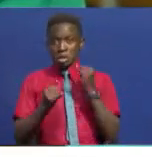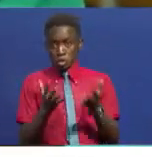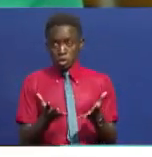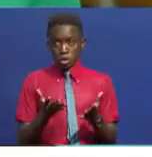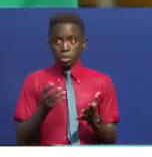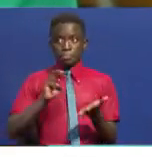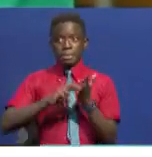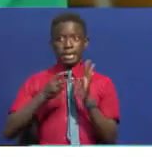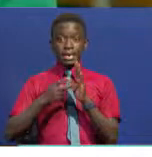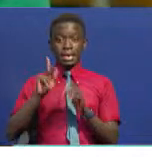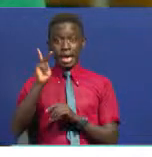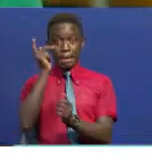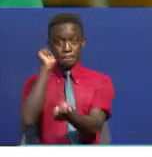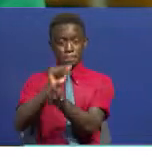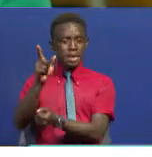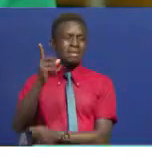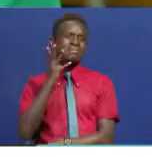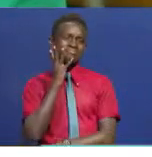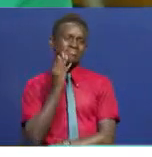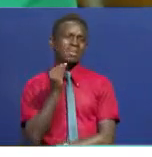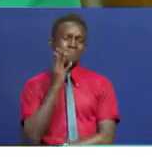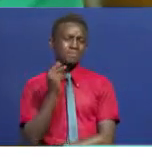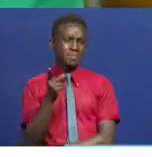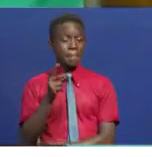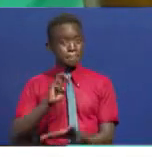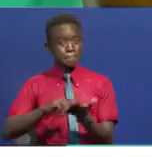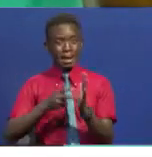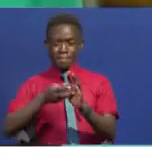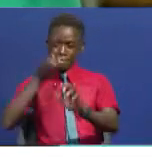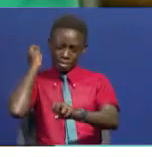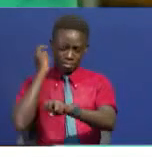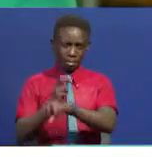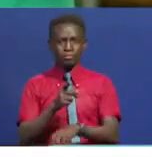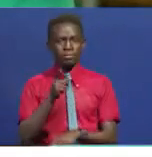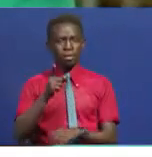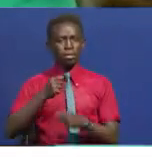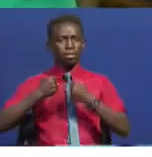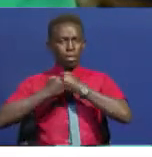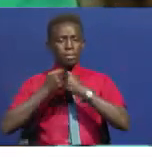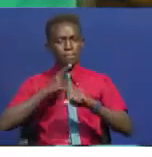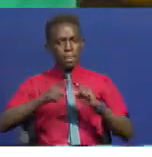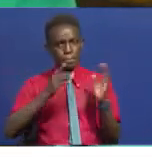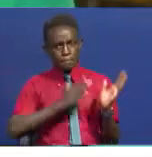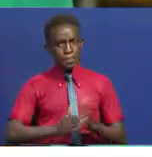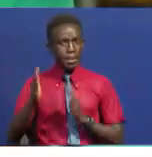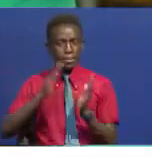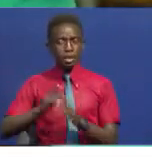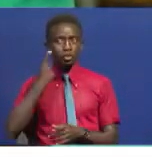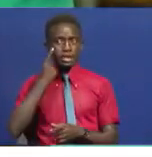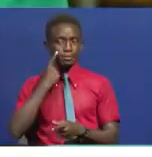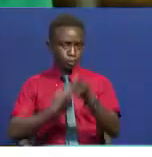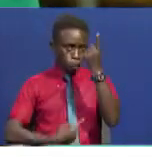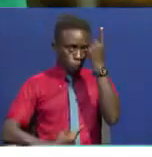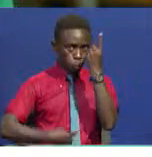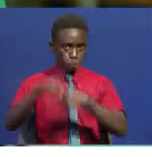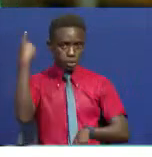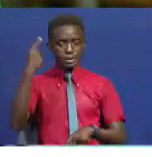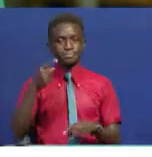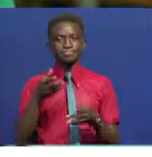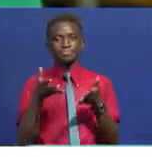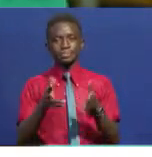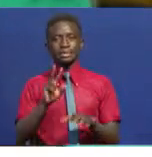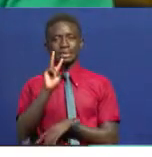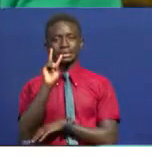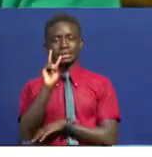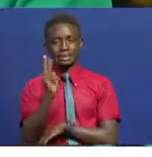experienced team, Kenya Prisons. It's going to be a tough match, but we are preparing well to see us through to win this